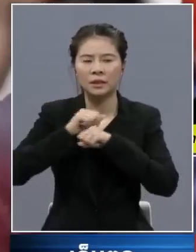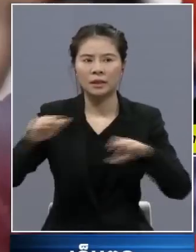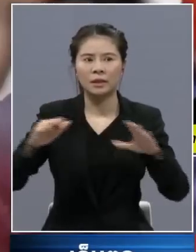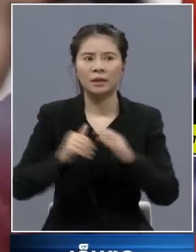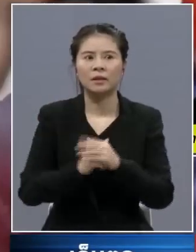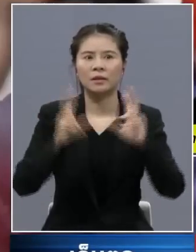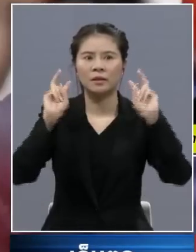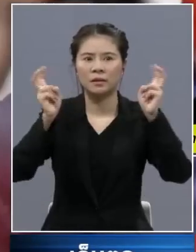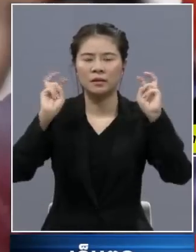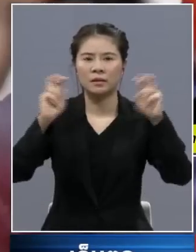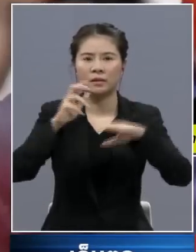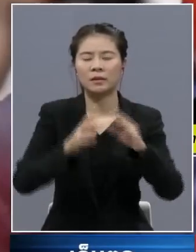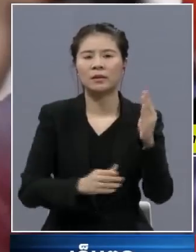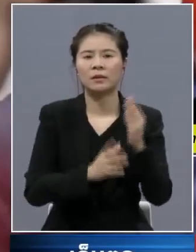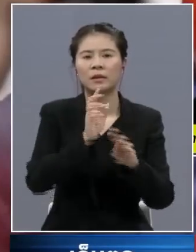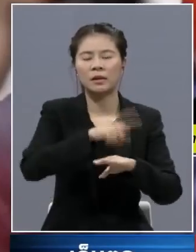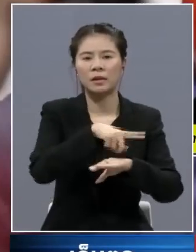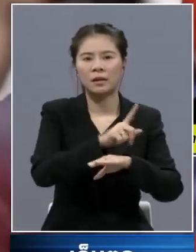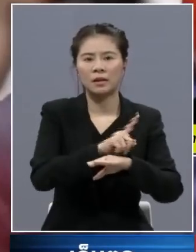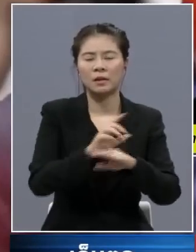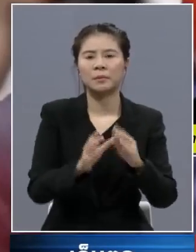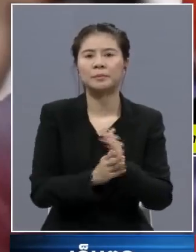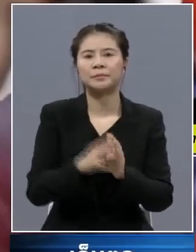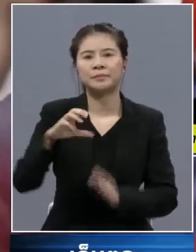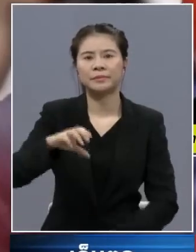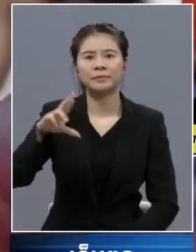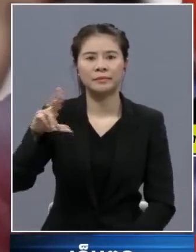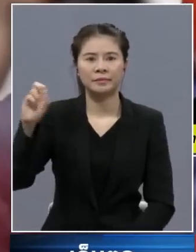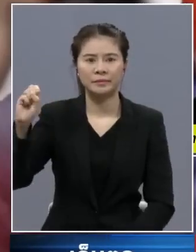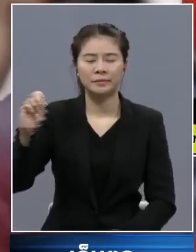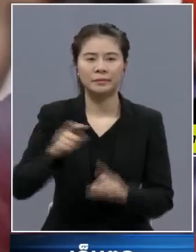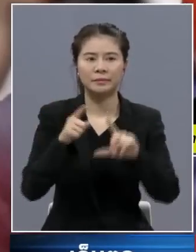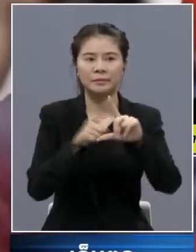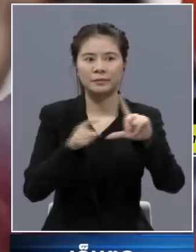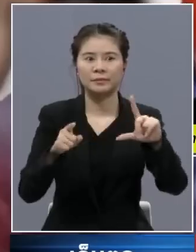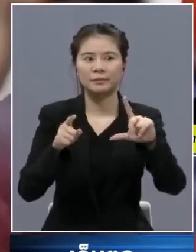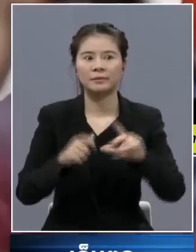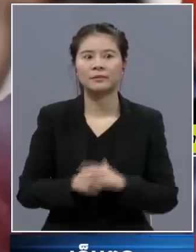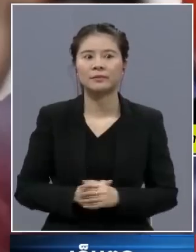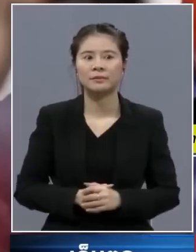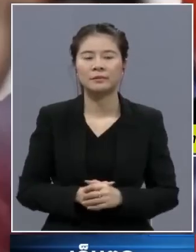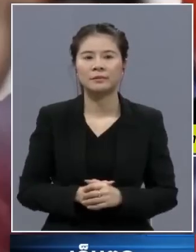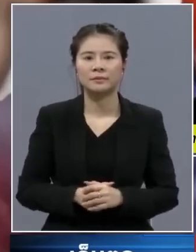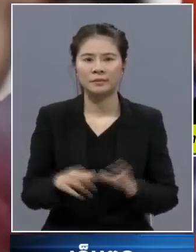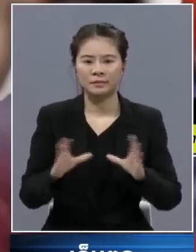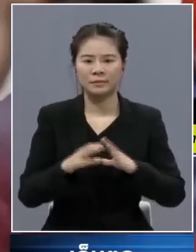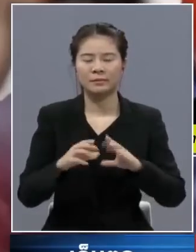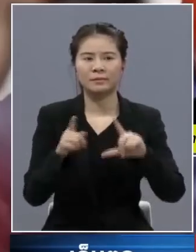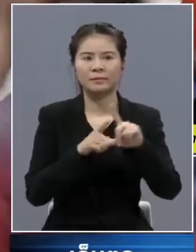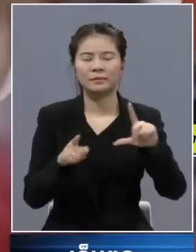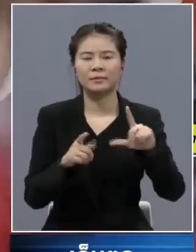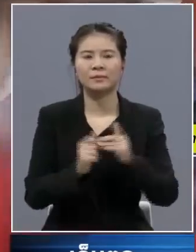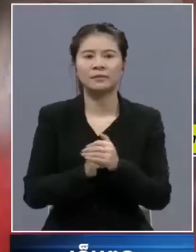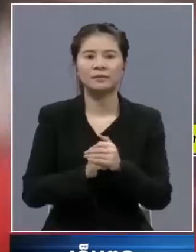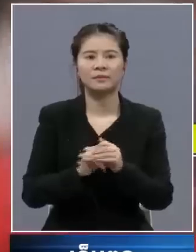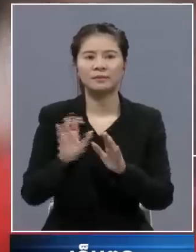าหัวข้อประธานสภาผู้แทนราษฎรตำแหน่งที่พรรคก้าวไกลเสียไปไม่ได้เป็นอันขาดระบุว่าการเมืองเป็นศิลปะของการทำสิ่